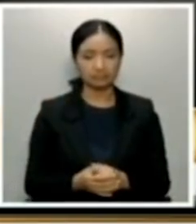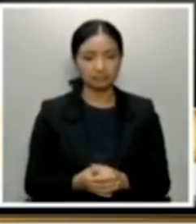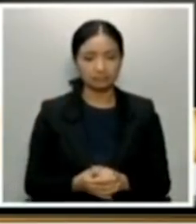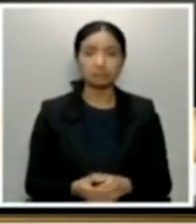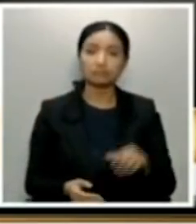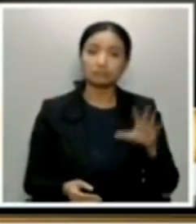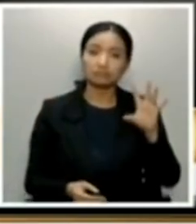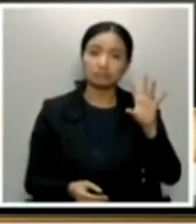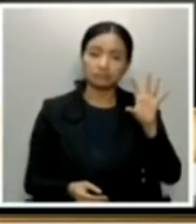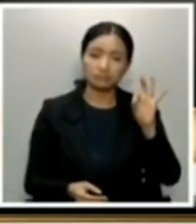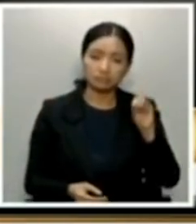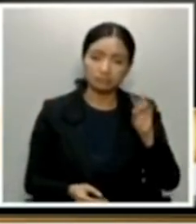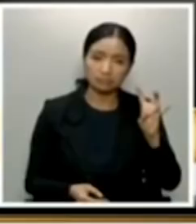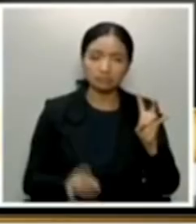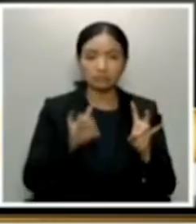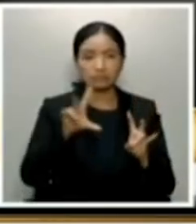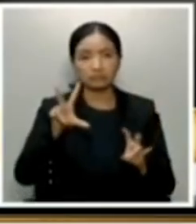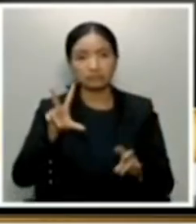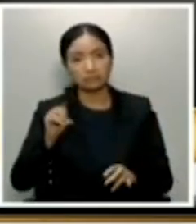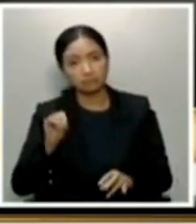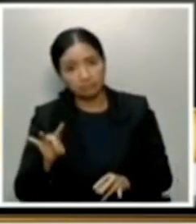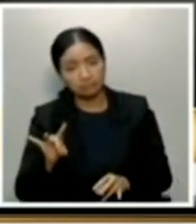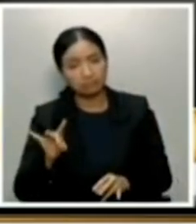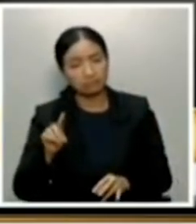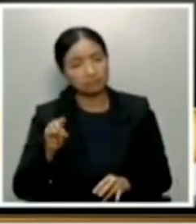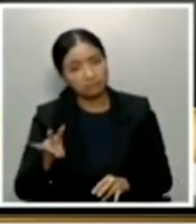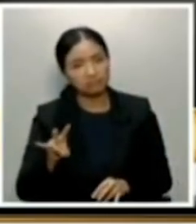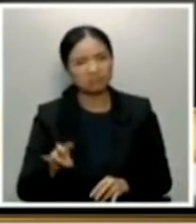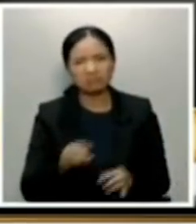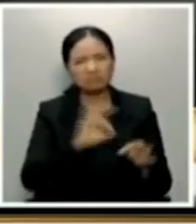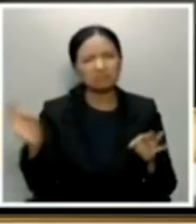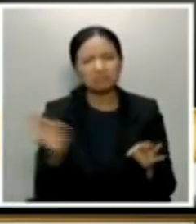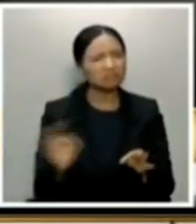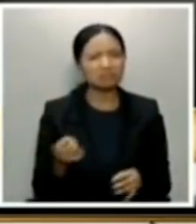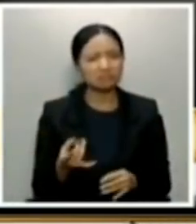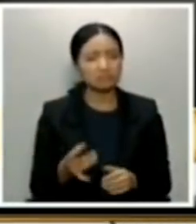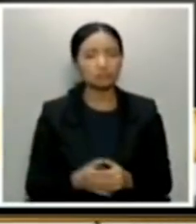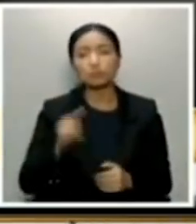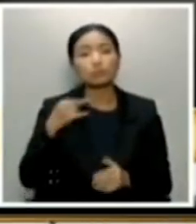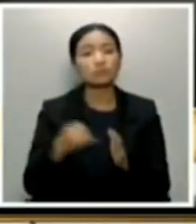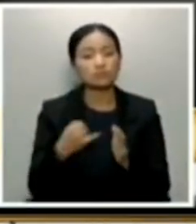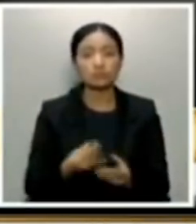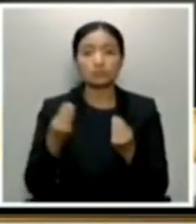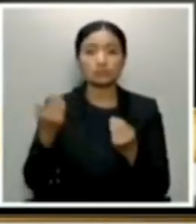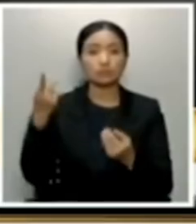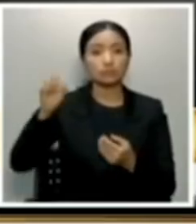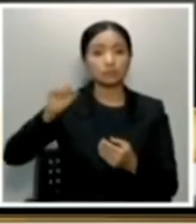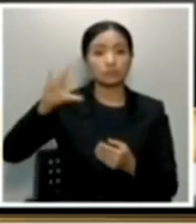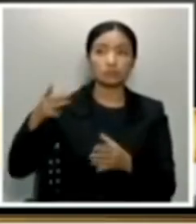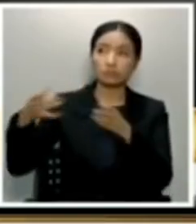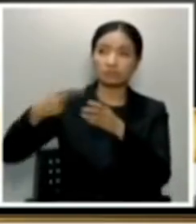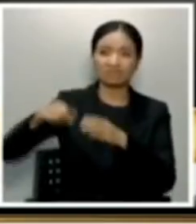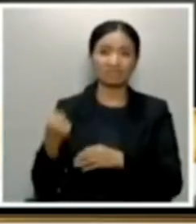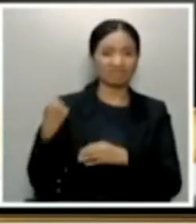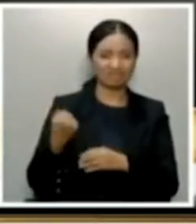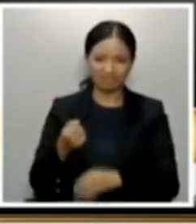97และ103ทับ2557เนื้อหาว่าอะไรพูดง่ายๆสั้นๆก็คือให้คสช.มีอำนาจปิดสื่